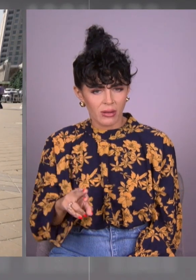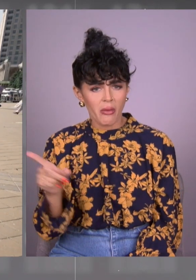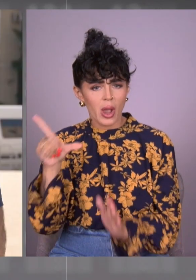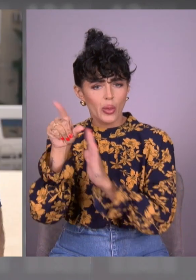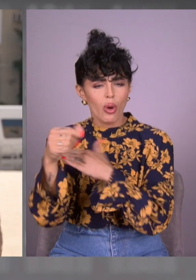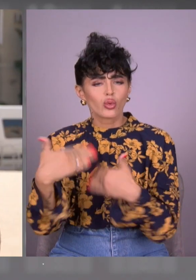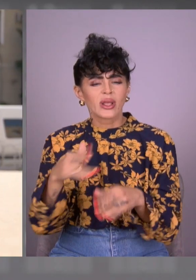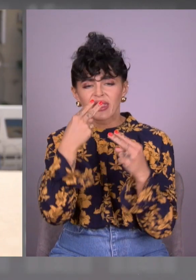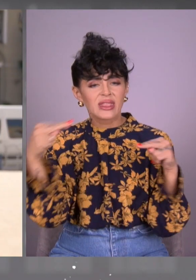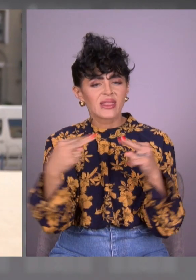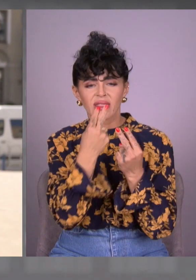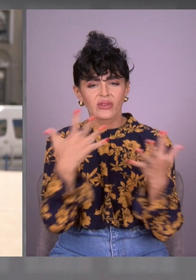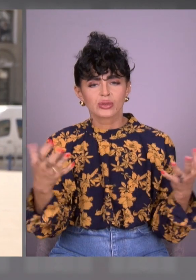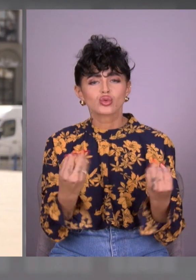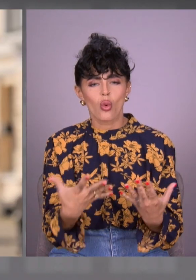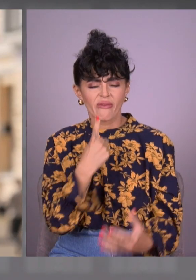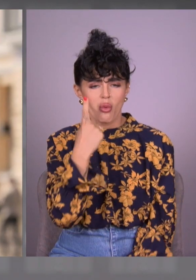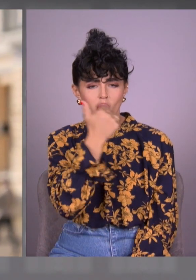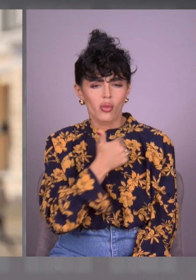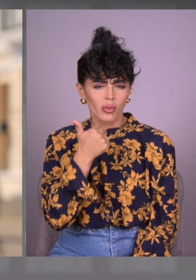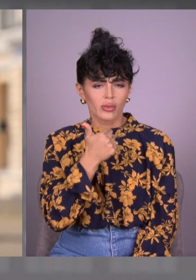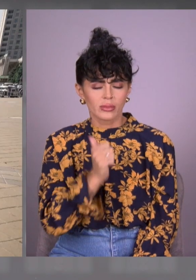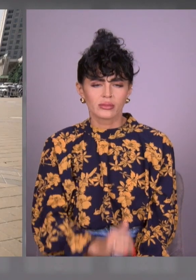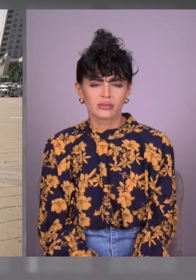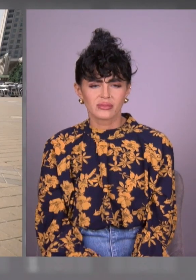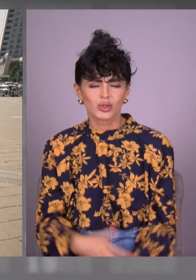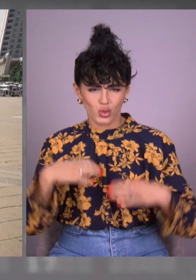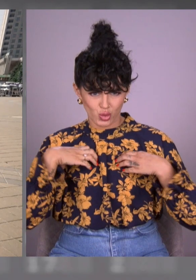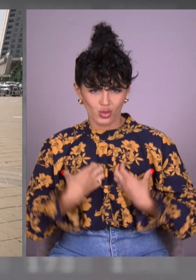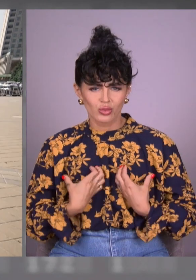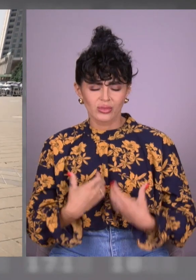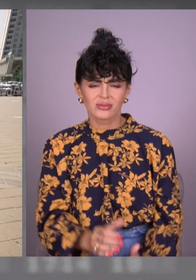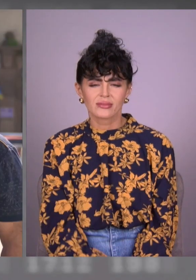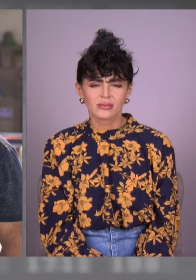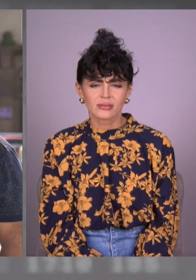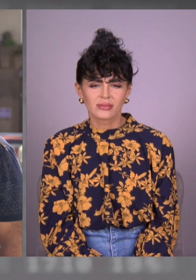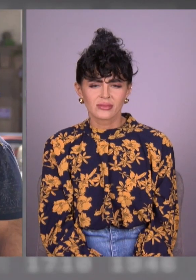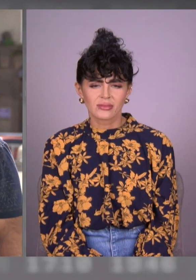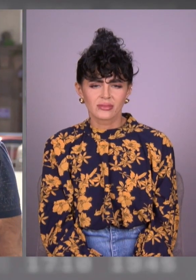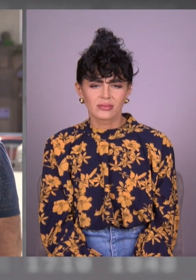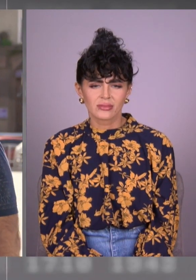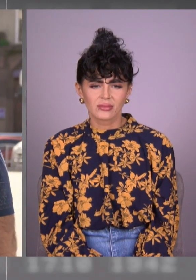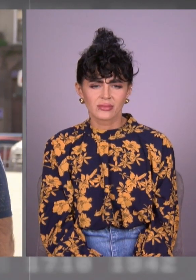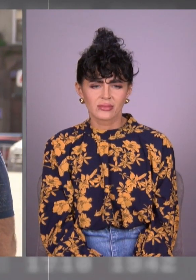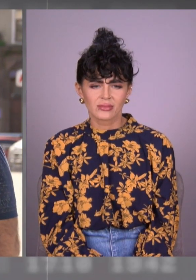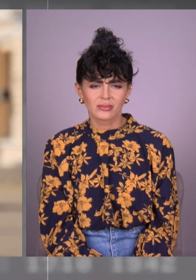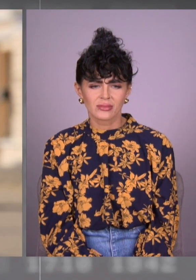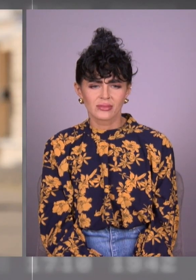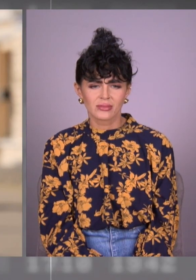Так. А скільки вже не бачилися? Рік. Сумуєте дуже? Так. Краще б вони